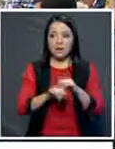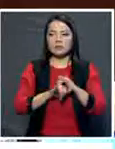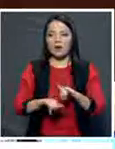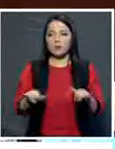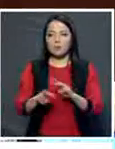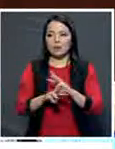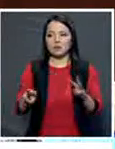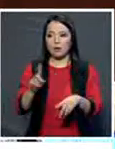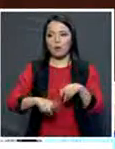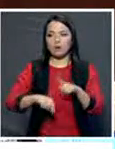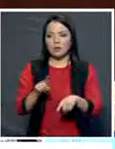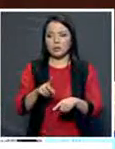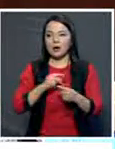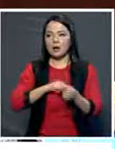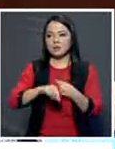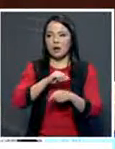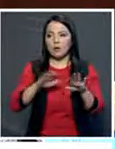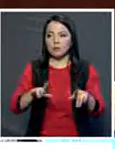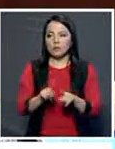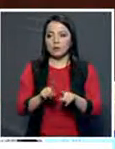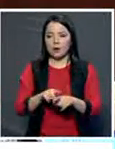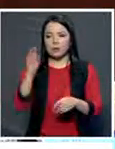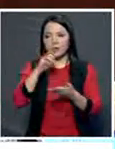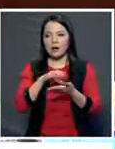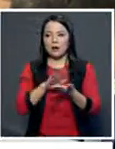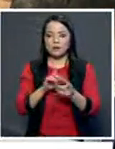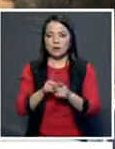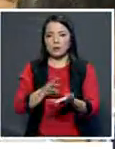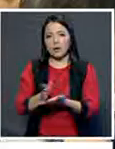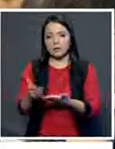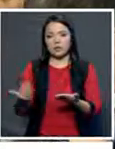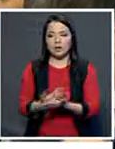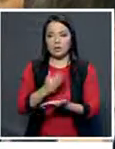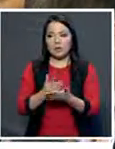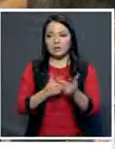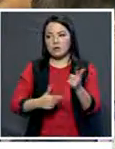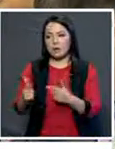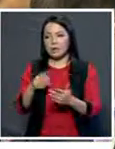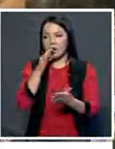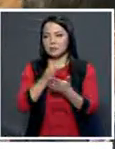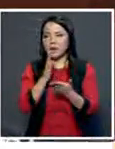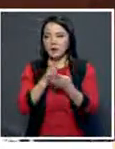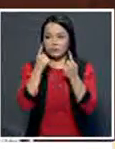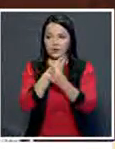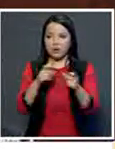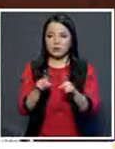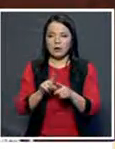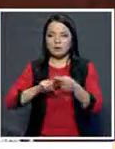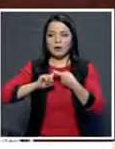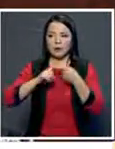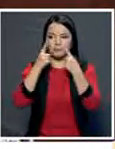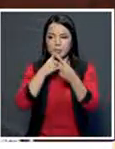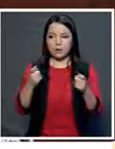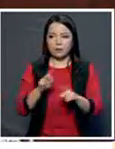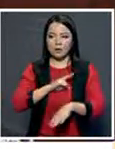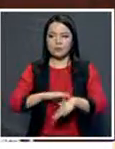министрлігі отандық кәсіпорындарды жаңарту мен цифрландыруға бағытталған жаңа тетіктерді әзірлеуі қажет. Ақпарат және коммуникациялар